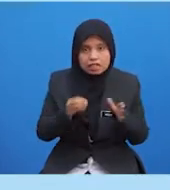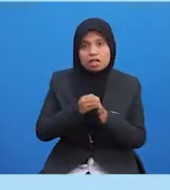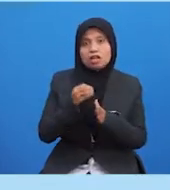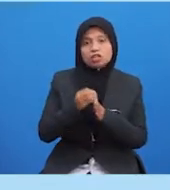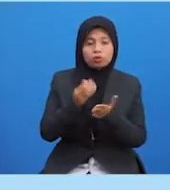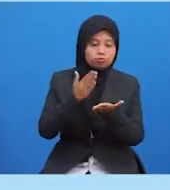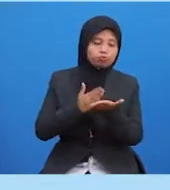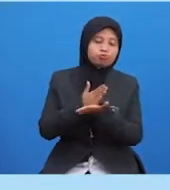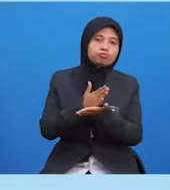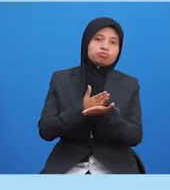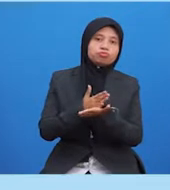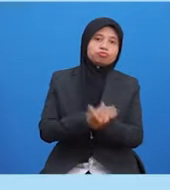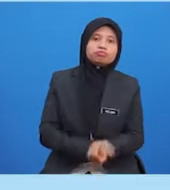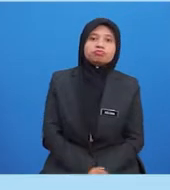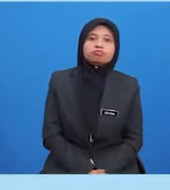atau tengah.